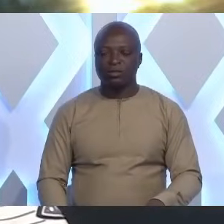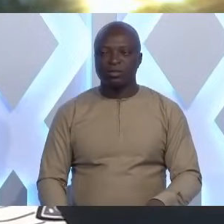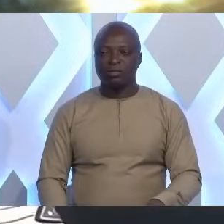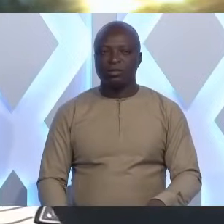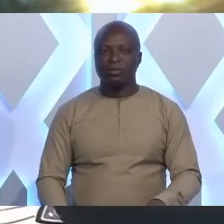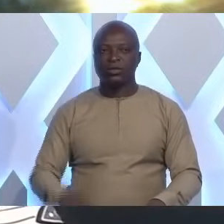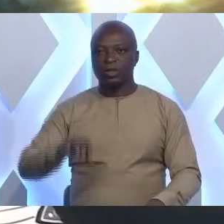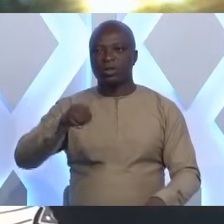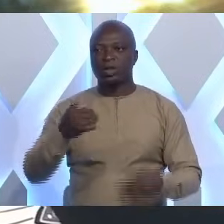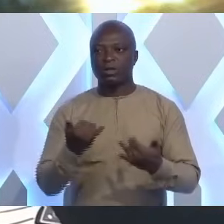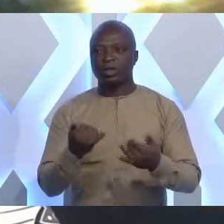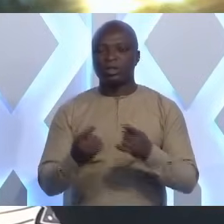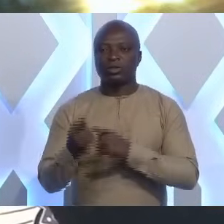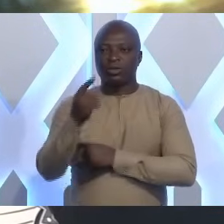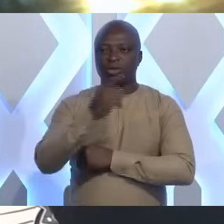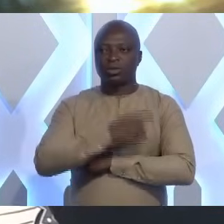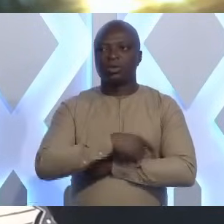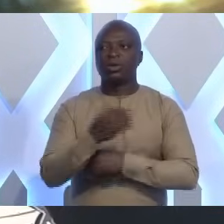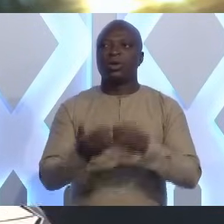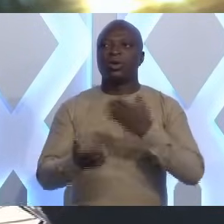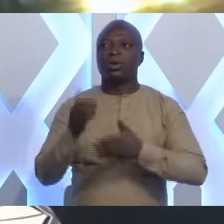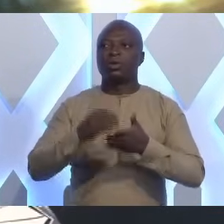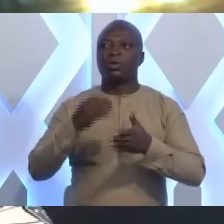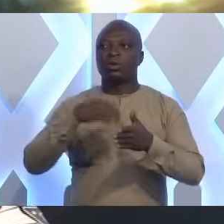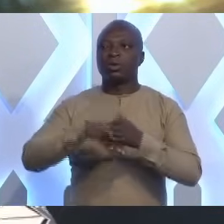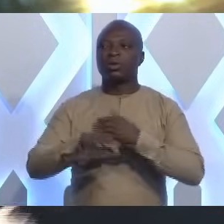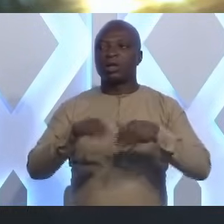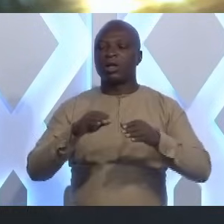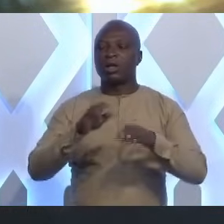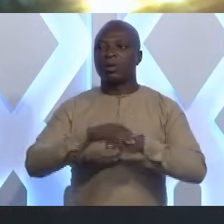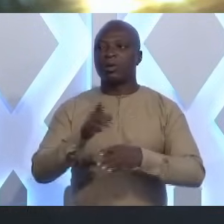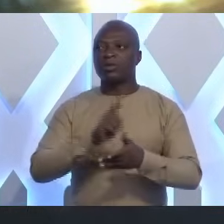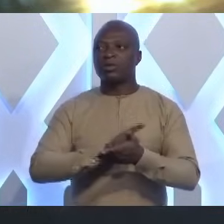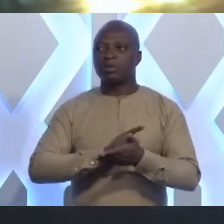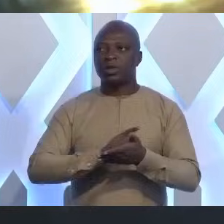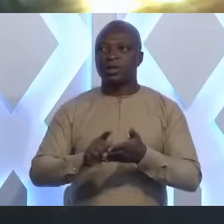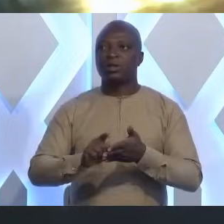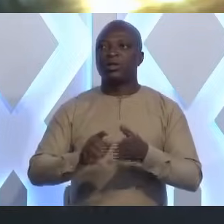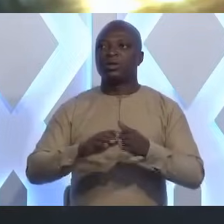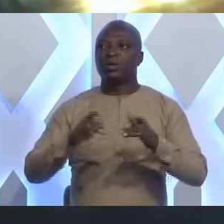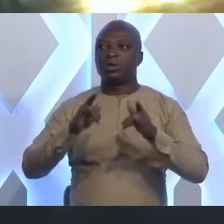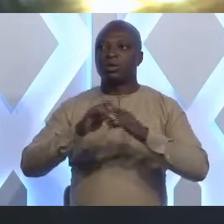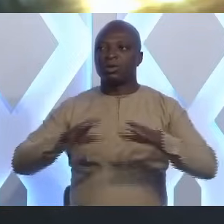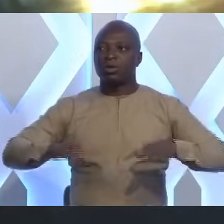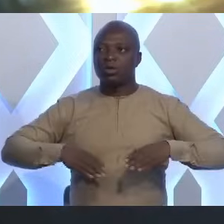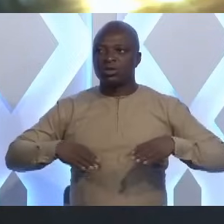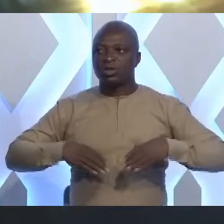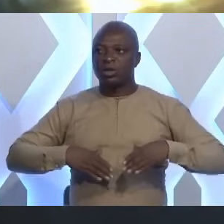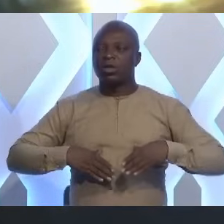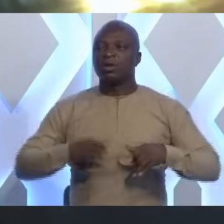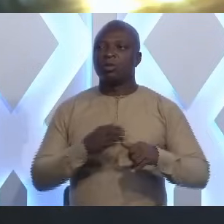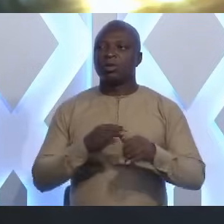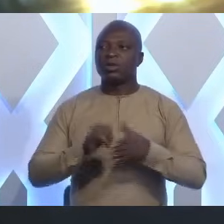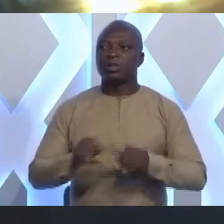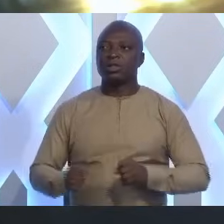L'autre actualité du jour, le retour en classe après une semaine de congé détente, une première dans le